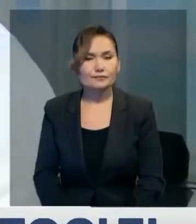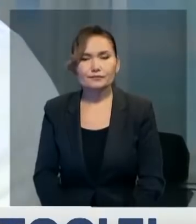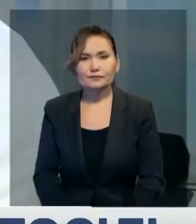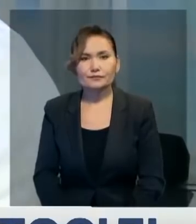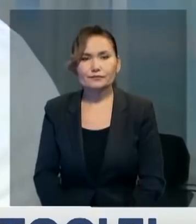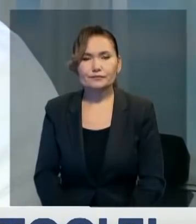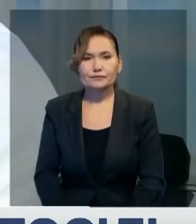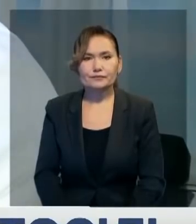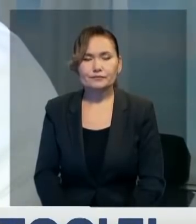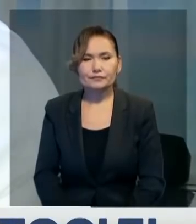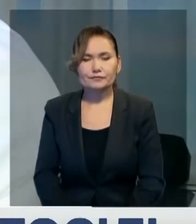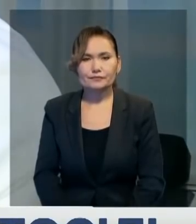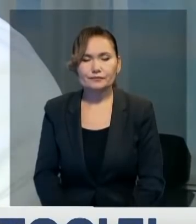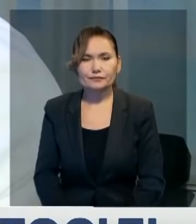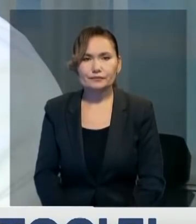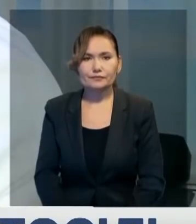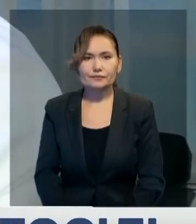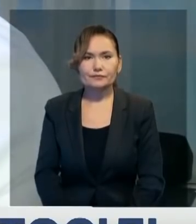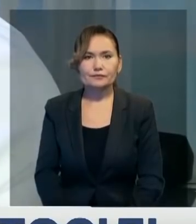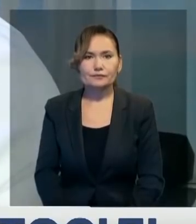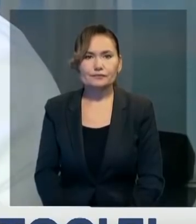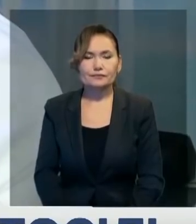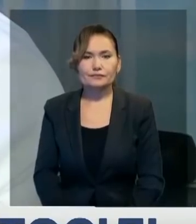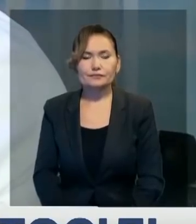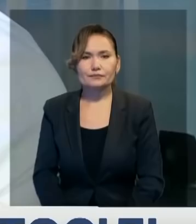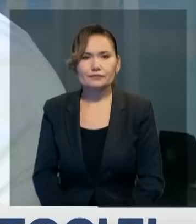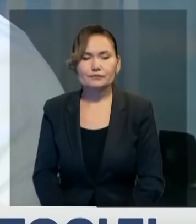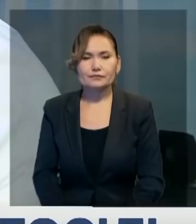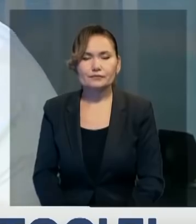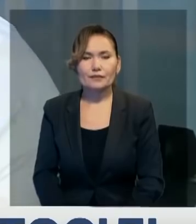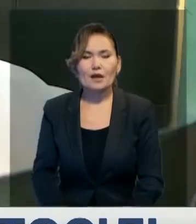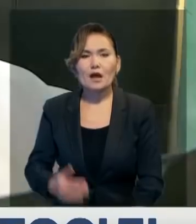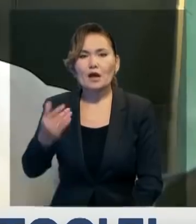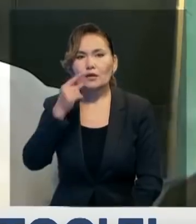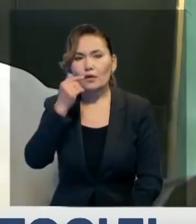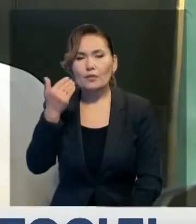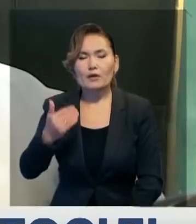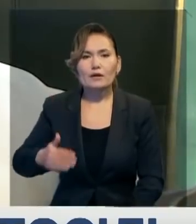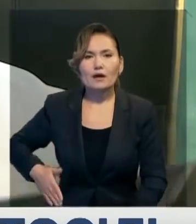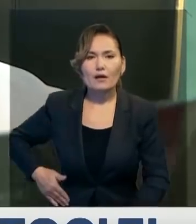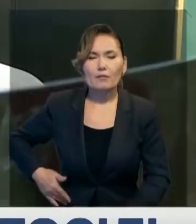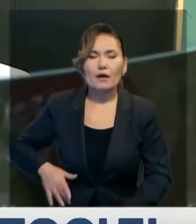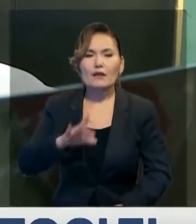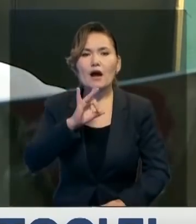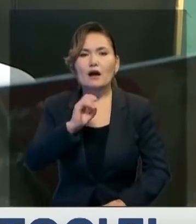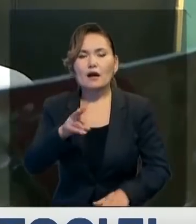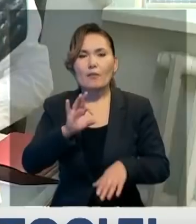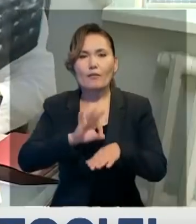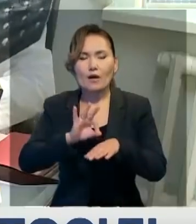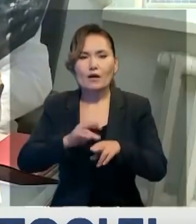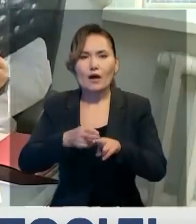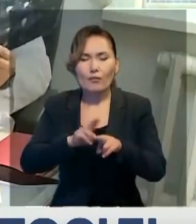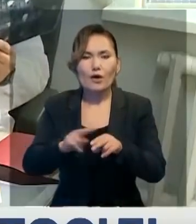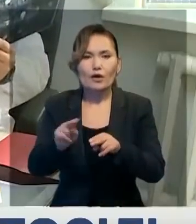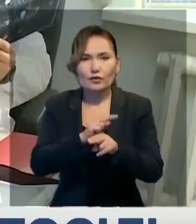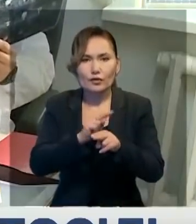Динамикада бір қалыпты ісіктің өзінің сақталып тұрғанының өзі ол эффект нәтиже. Мадияр Өмірбаев бауыр обырын трансартериялық химиоэмболизация әдісімен